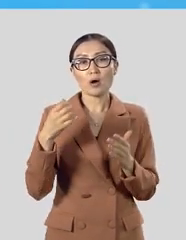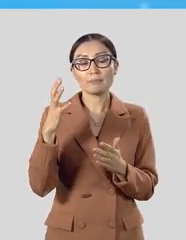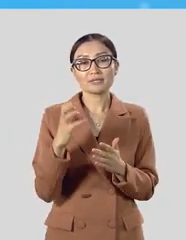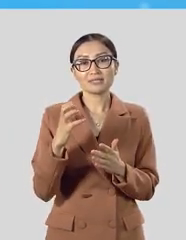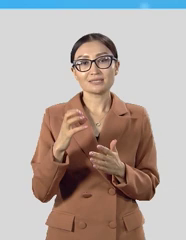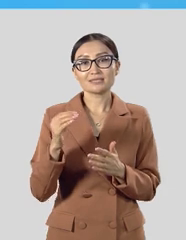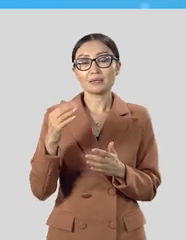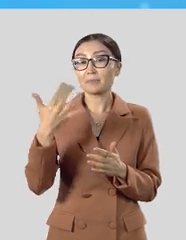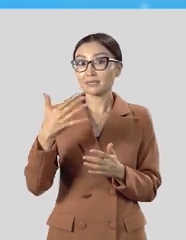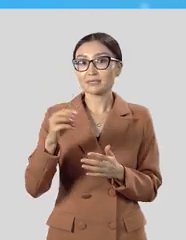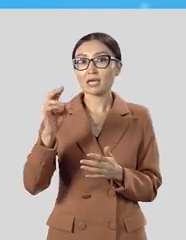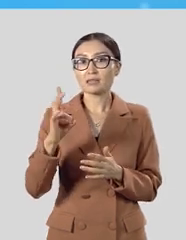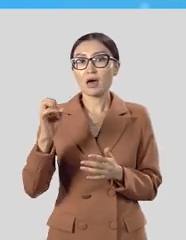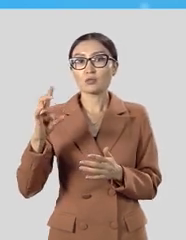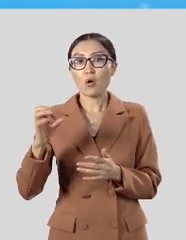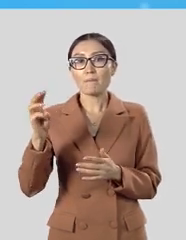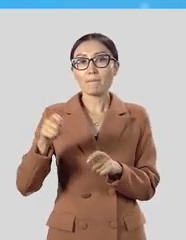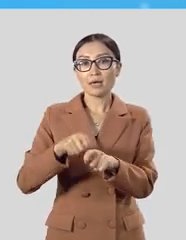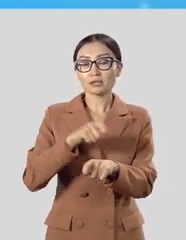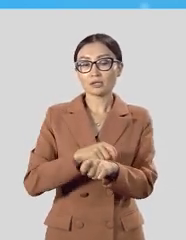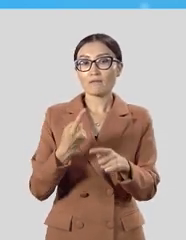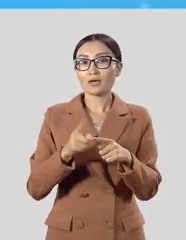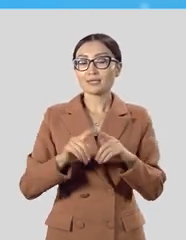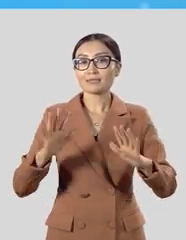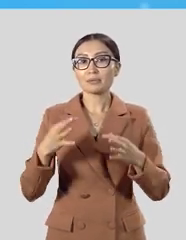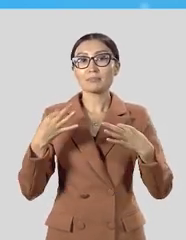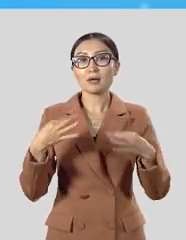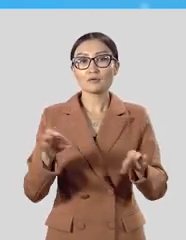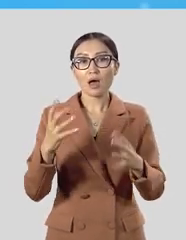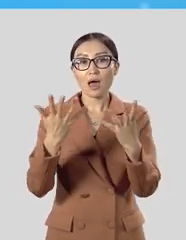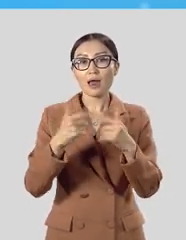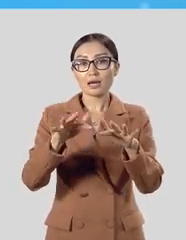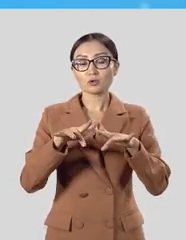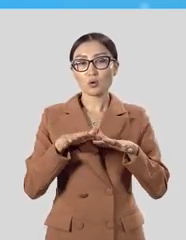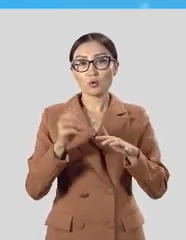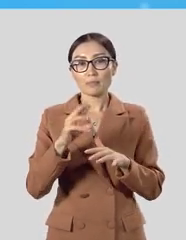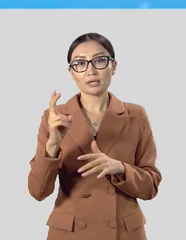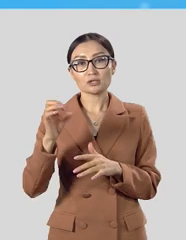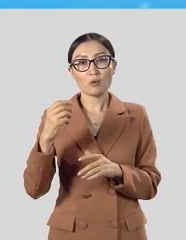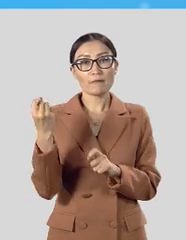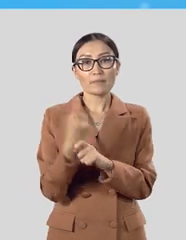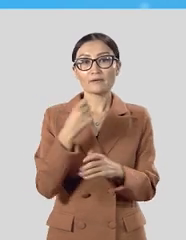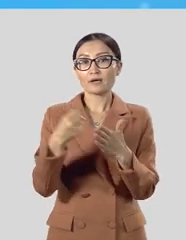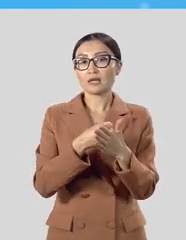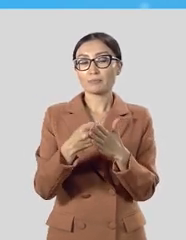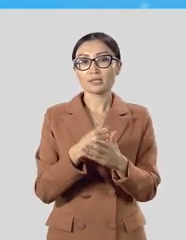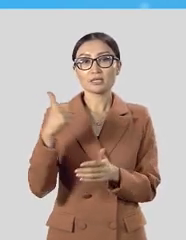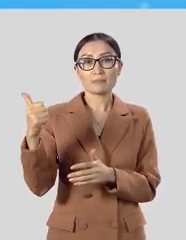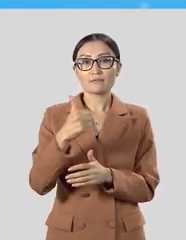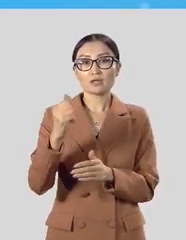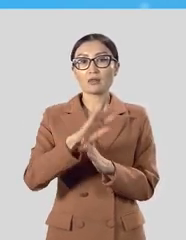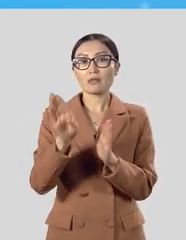50 нанометров. Именно это событие позволило электронному микроскопу впервые добиться превосходства